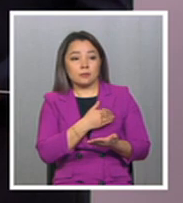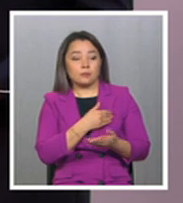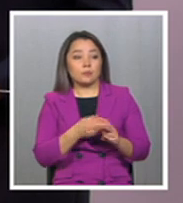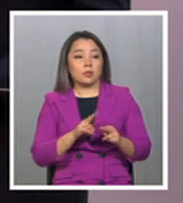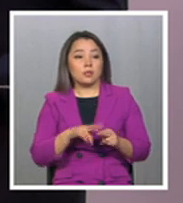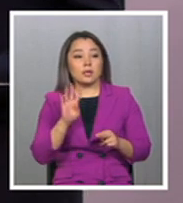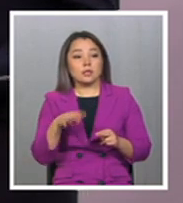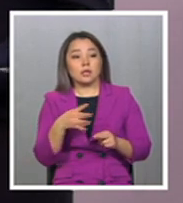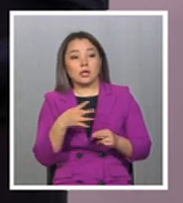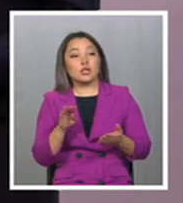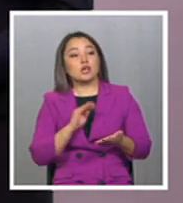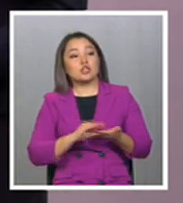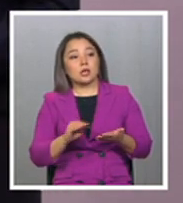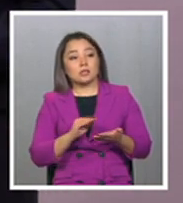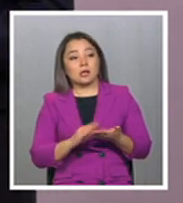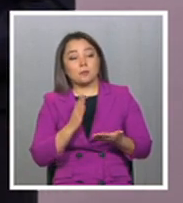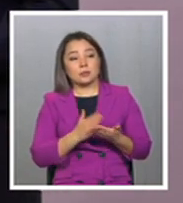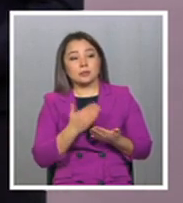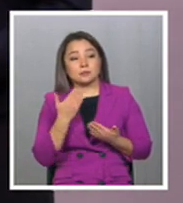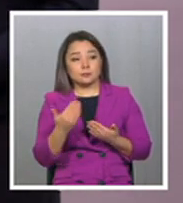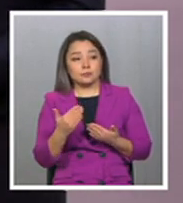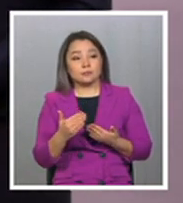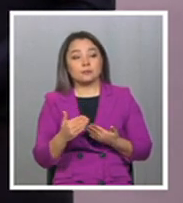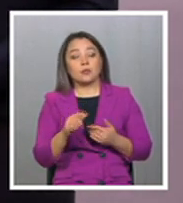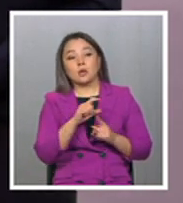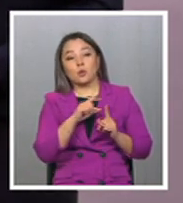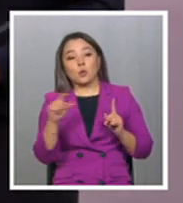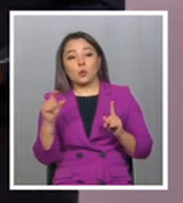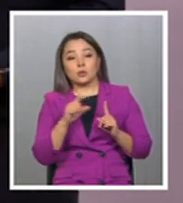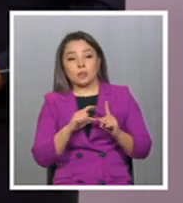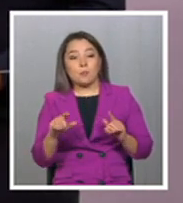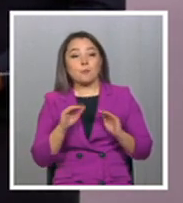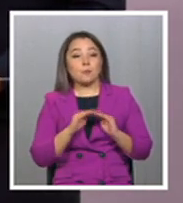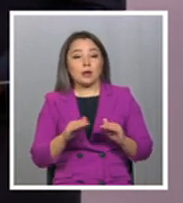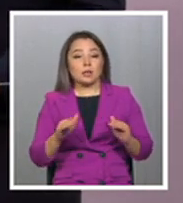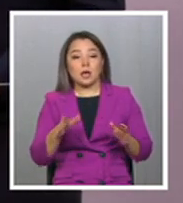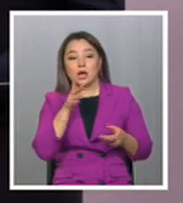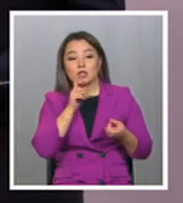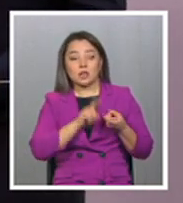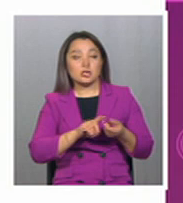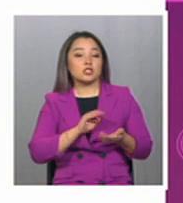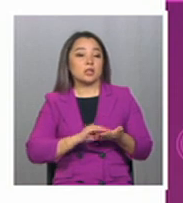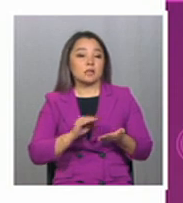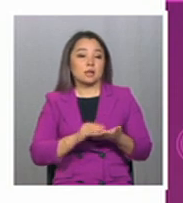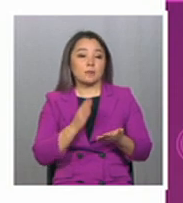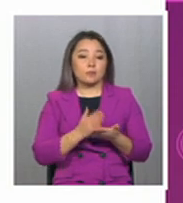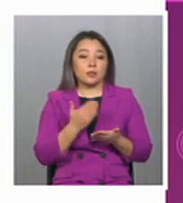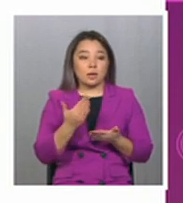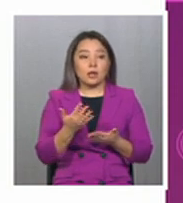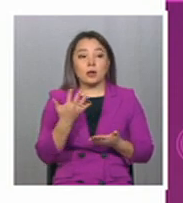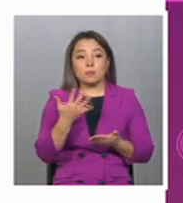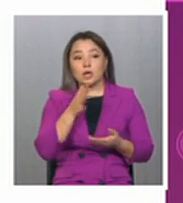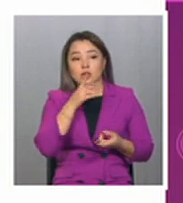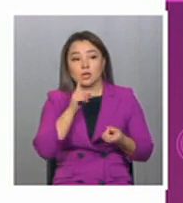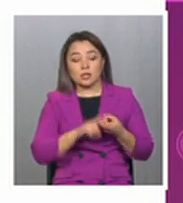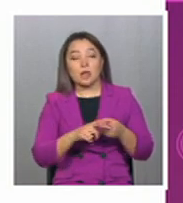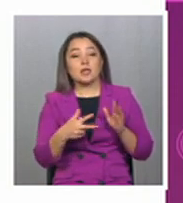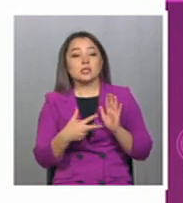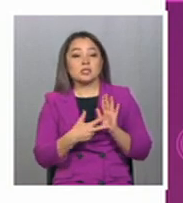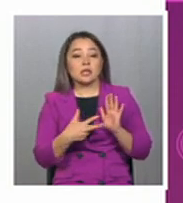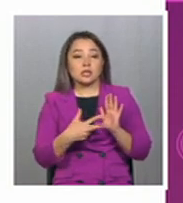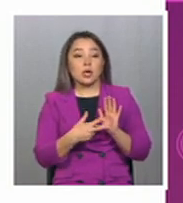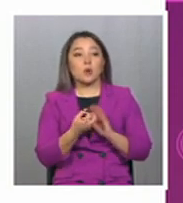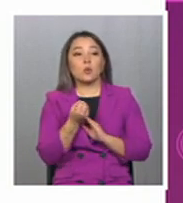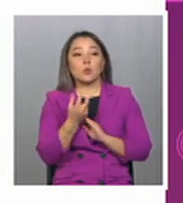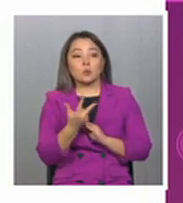Кестені жазамыз. Көлденеңнен балалардың жасын жазамыз. 5 жаста, 8-де,